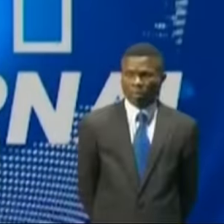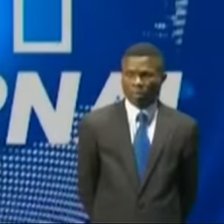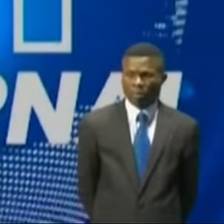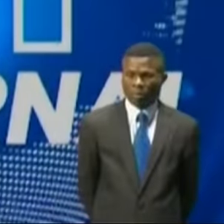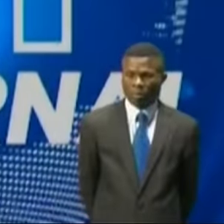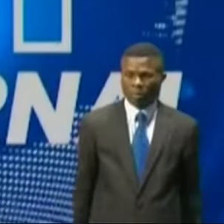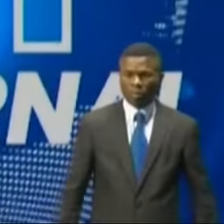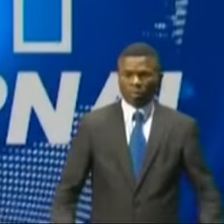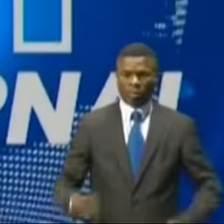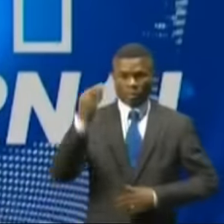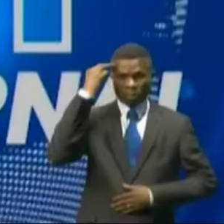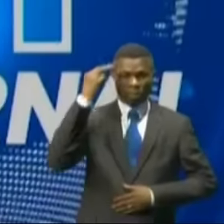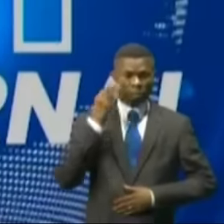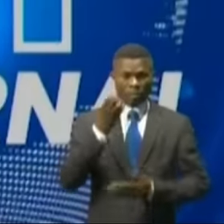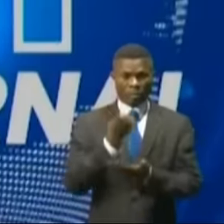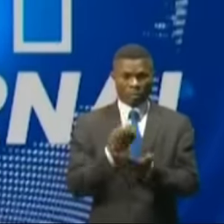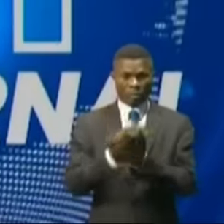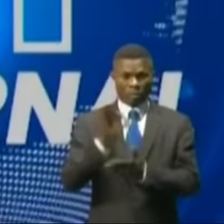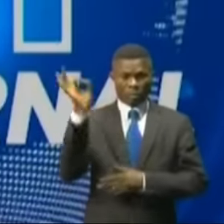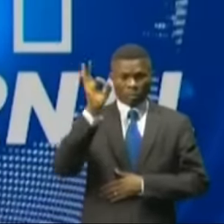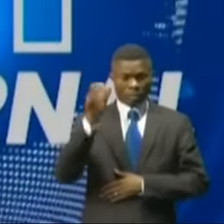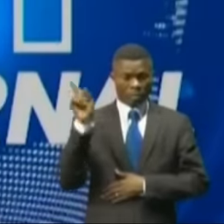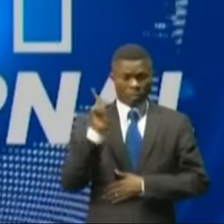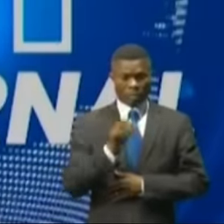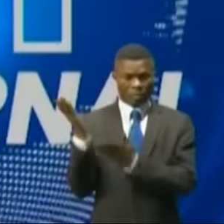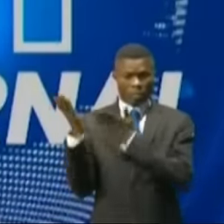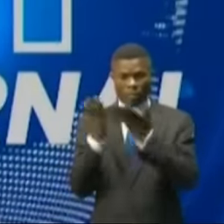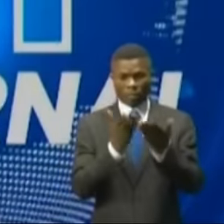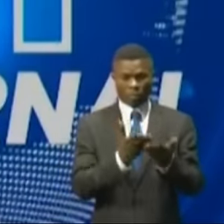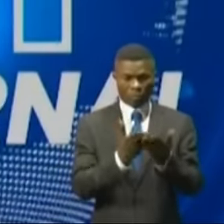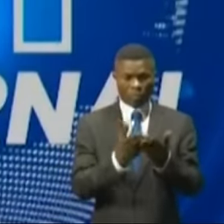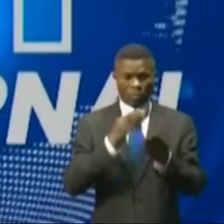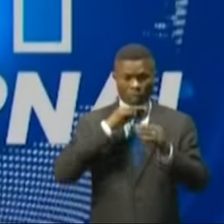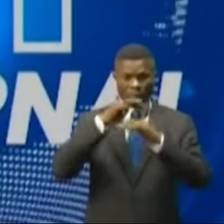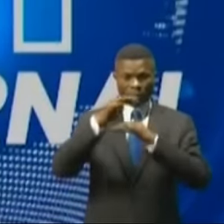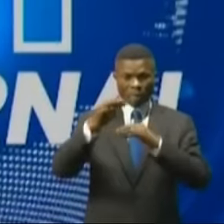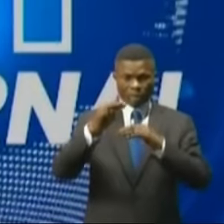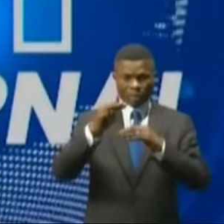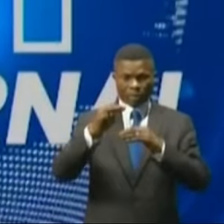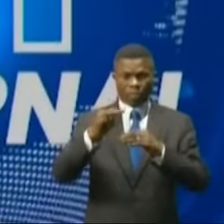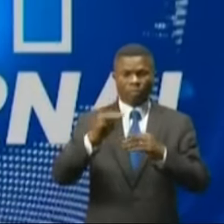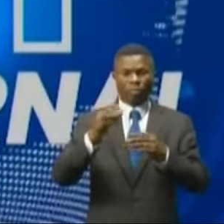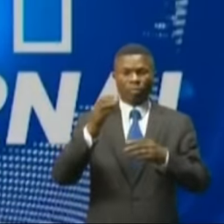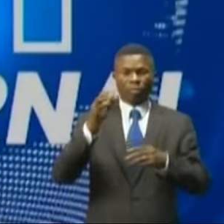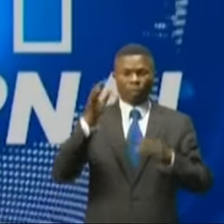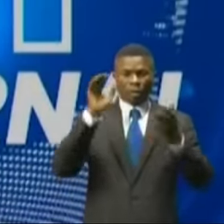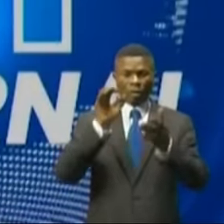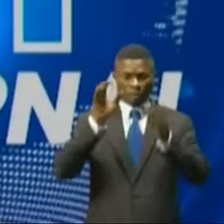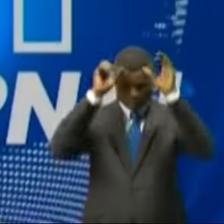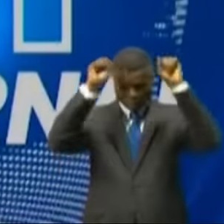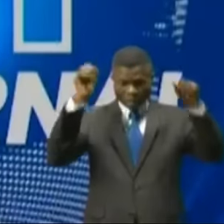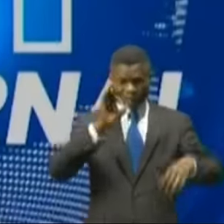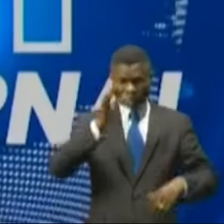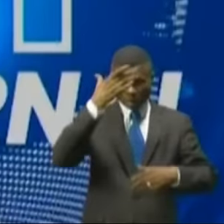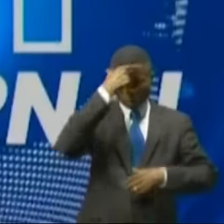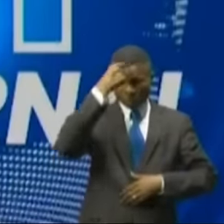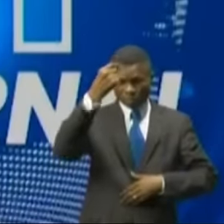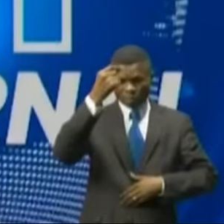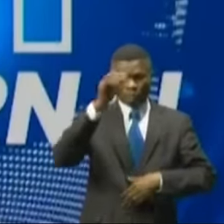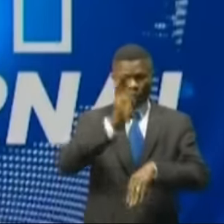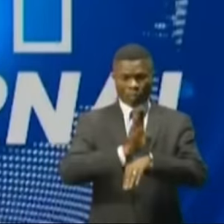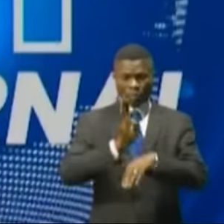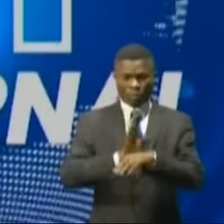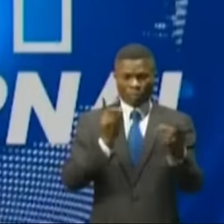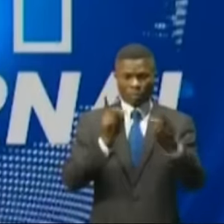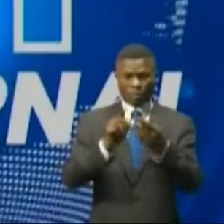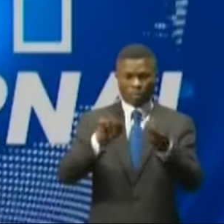de l'économie forestière. Cette dernière était porteuse d'un message de Denis Sassou Nguesso à son homologue de la